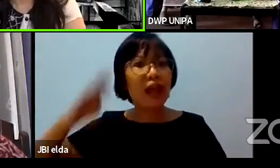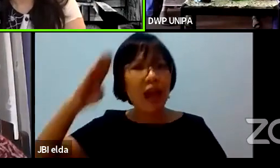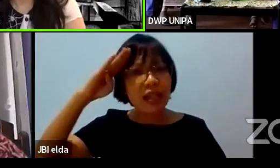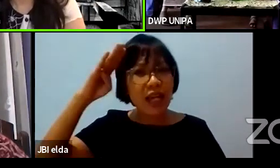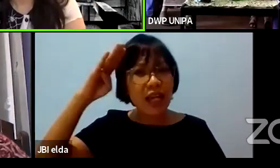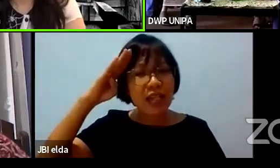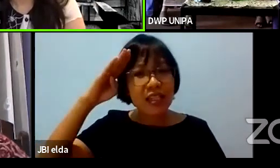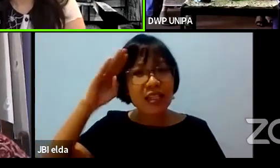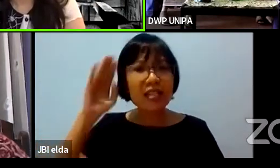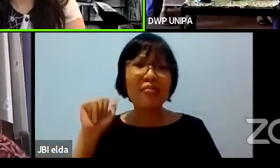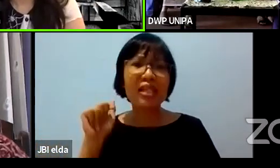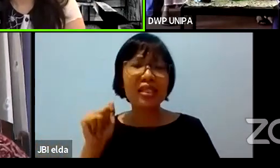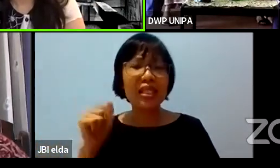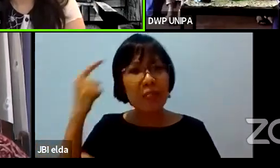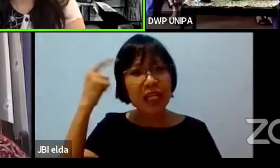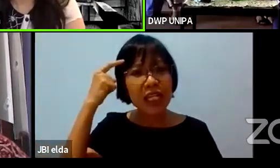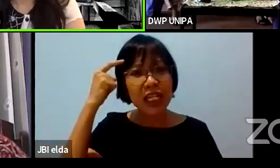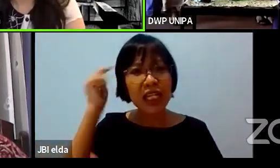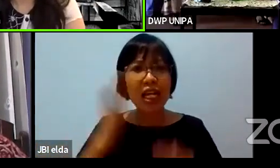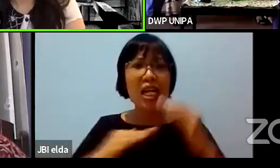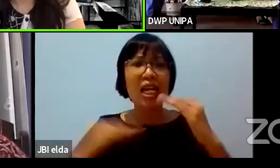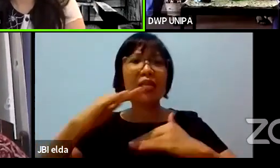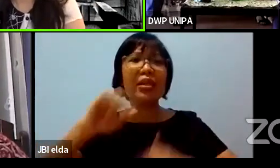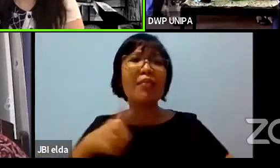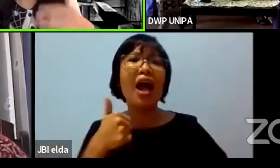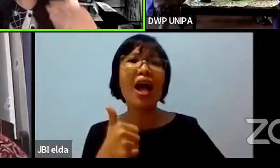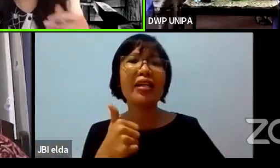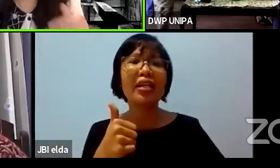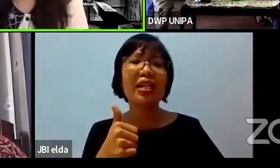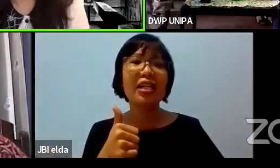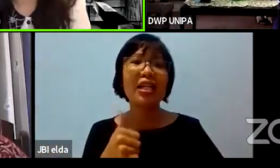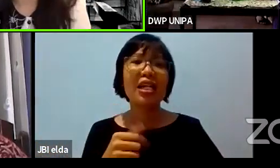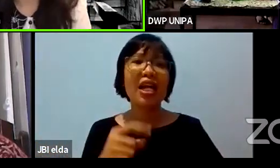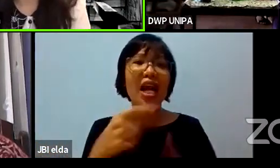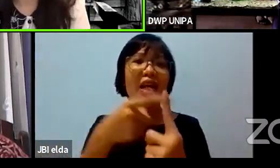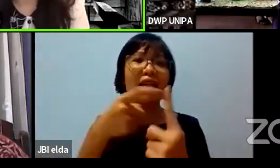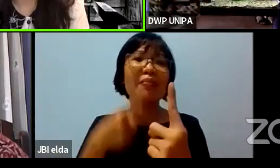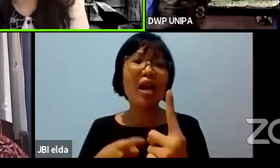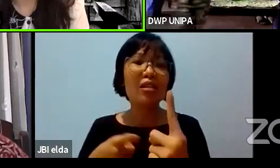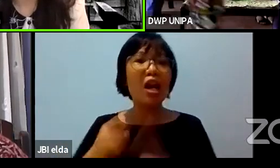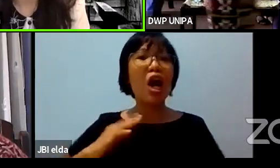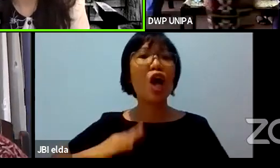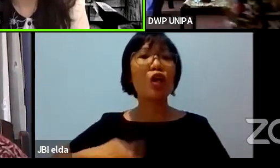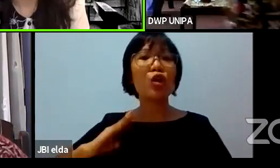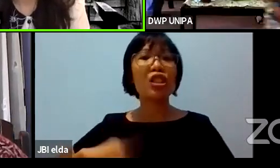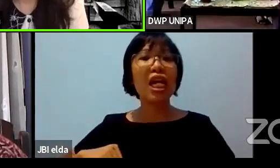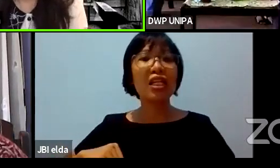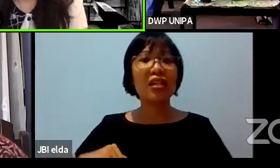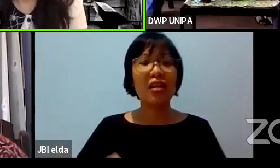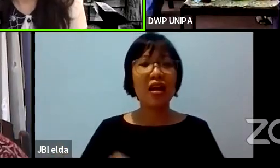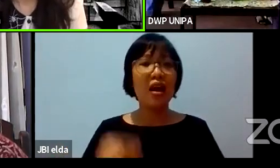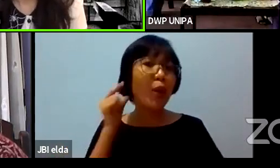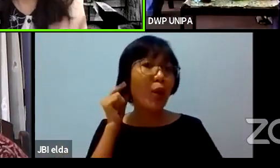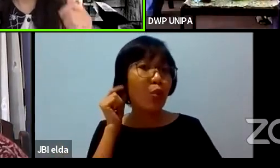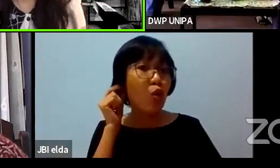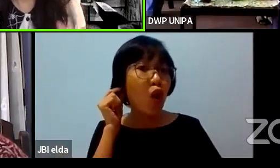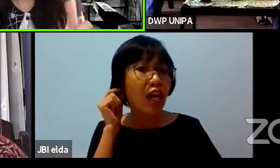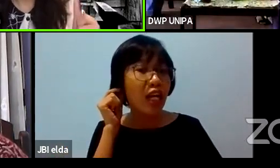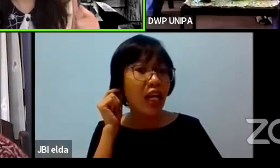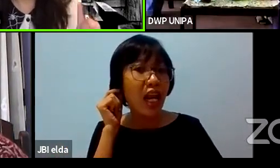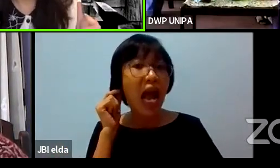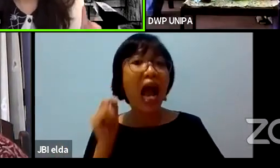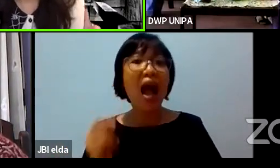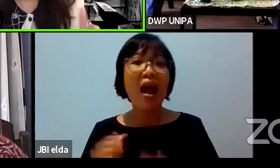tuh nggak pantas atau belum pantas mendapatkan ini dan itu. Biasanya ini terjadi ke perempuan kulit berwarna. Terus